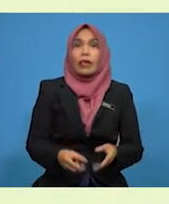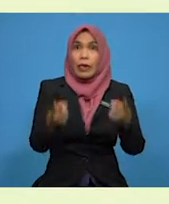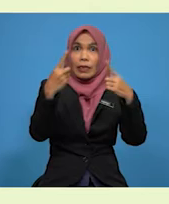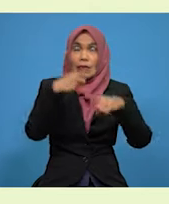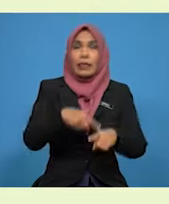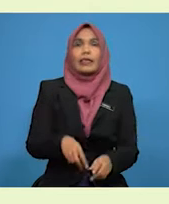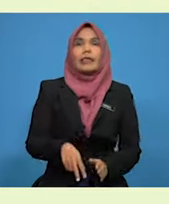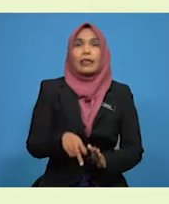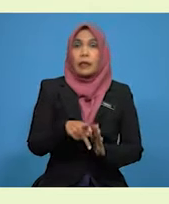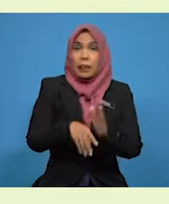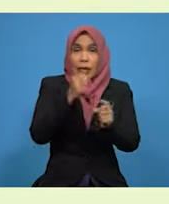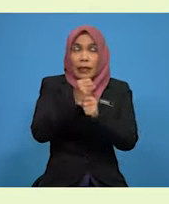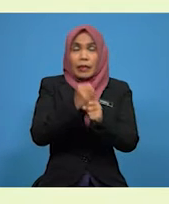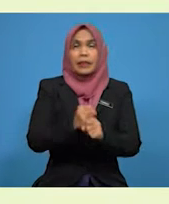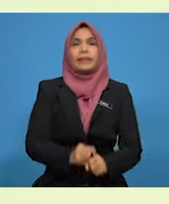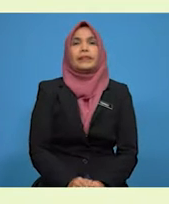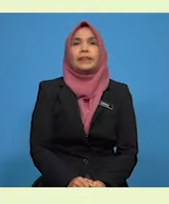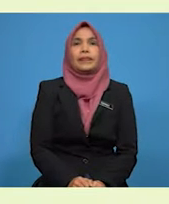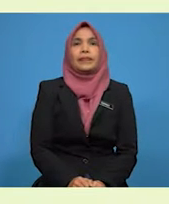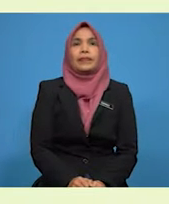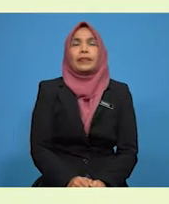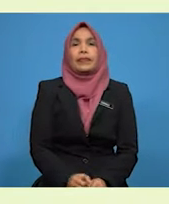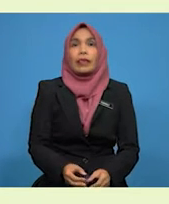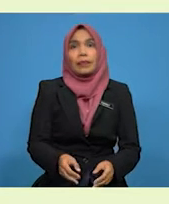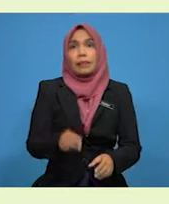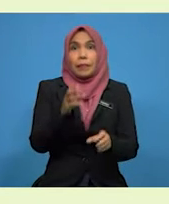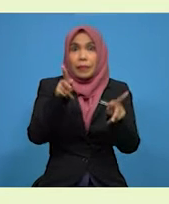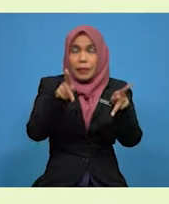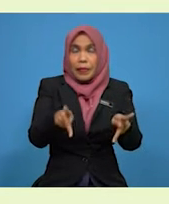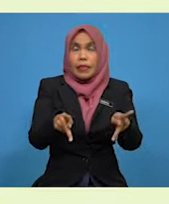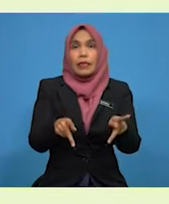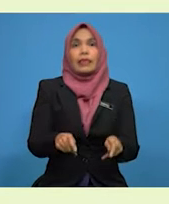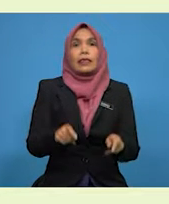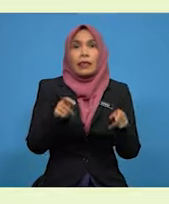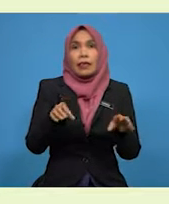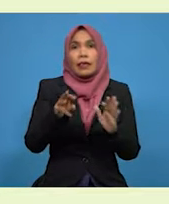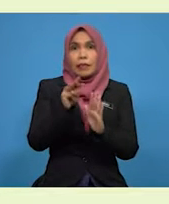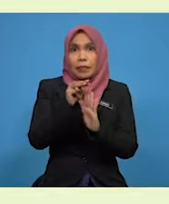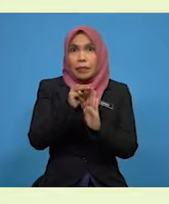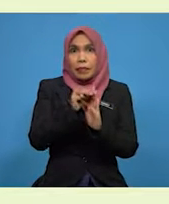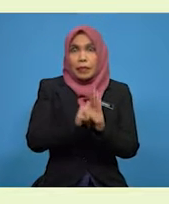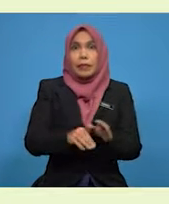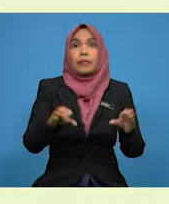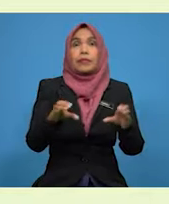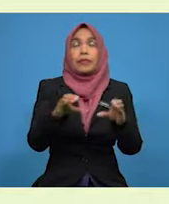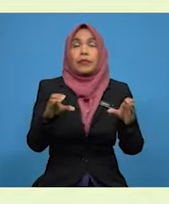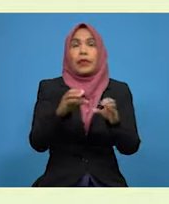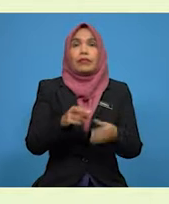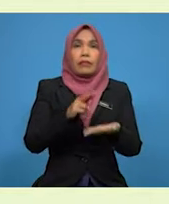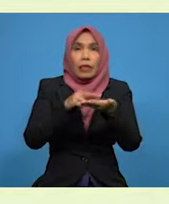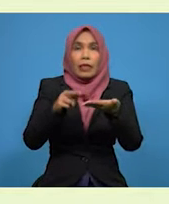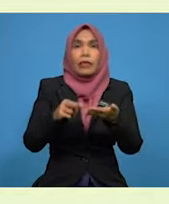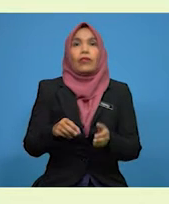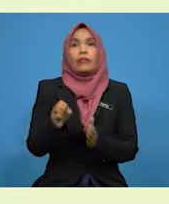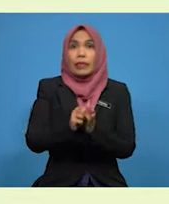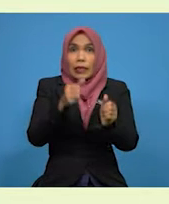Dalam memantau aspek kehadiran pekerja di tempat kerja, penyelia perlu membuat pemantauan rekod kehadiran pekerja